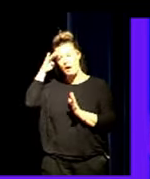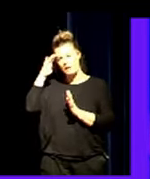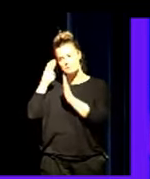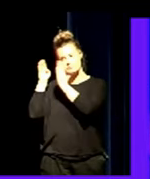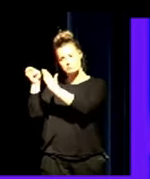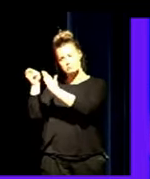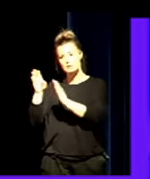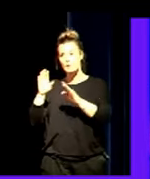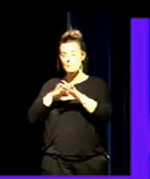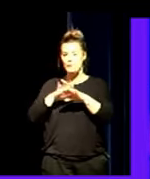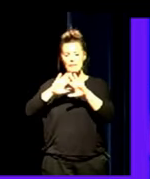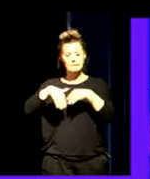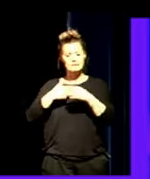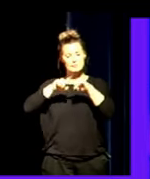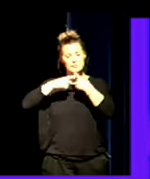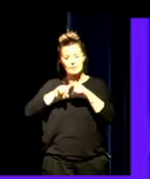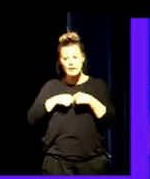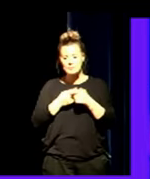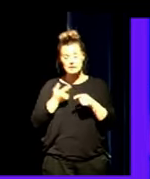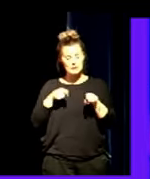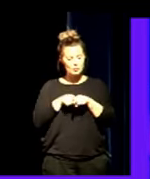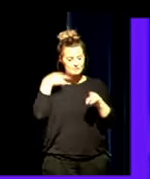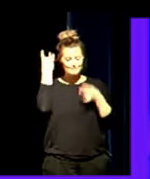eta familien artean ematen ari diren dinamikak,